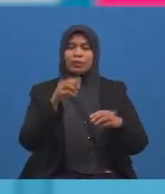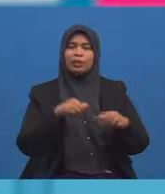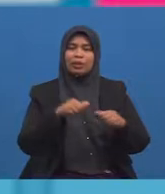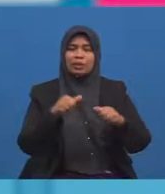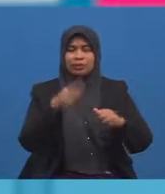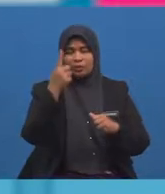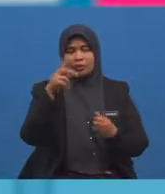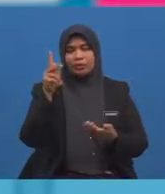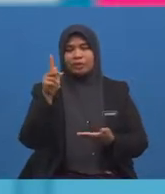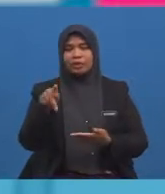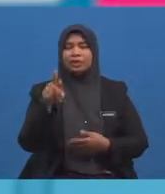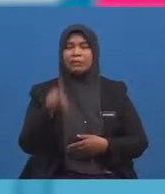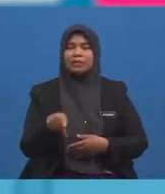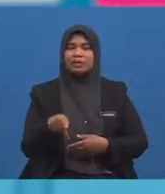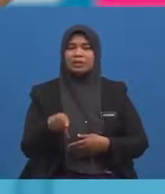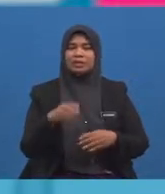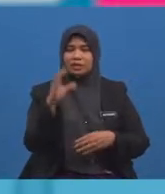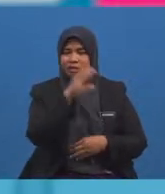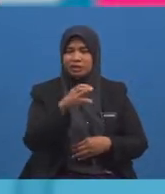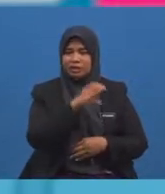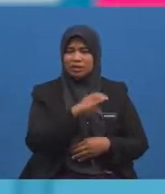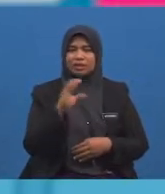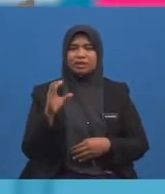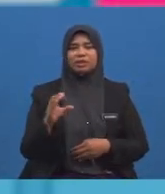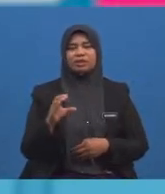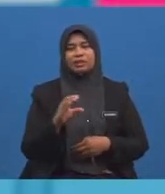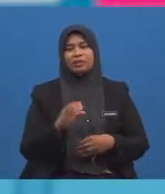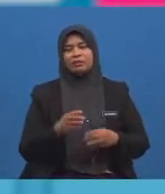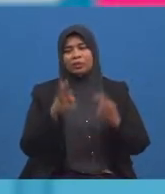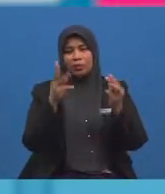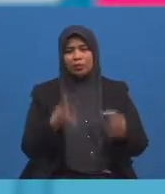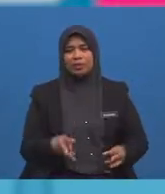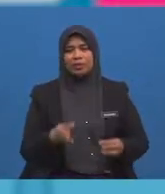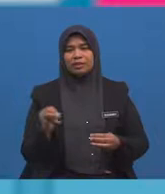mengenal pasti ciri-ciri pewarisan manusia.